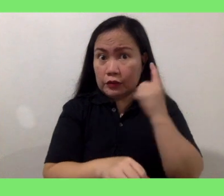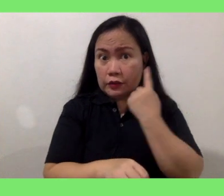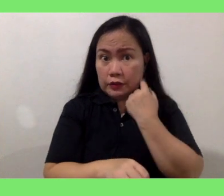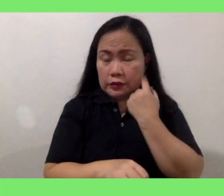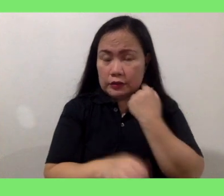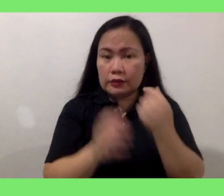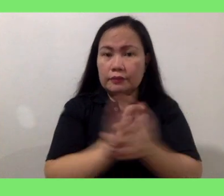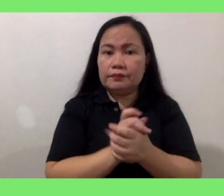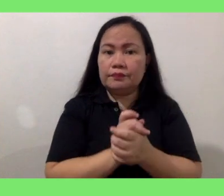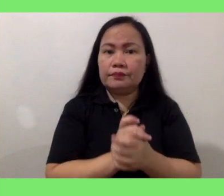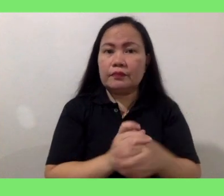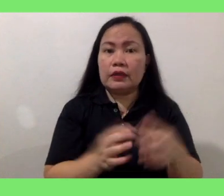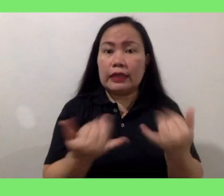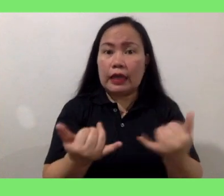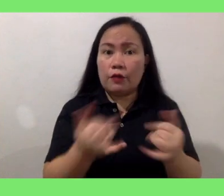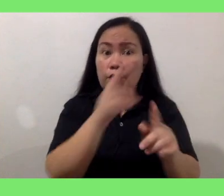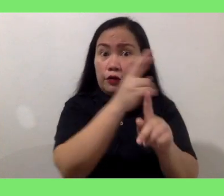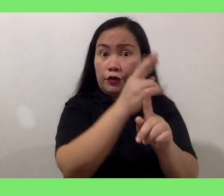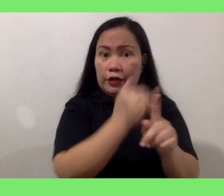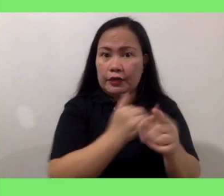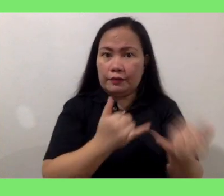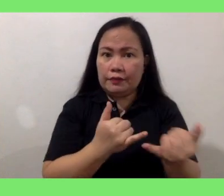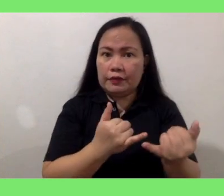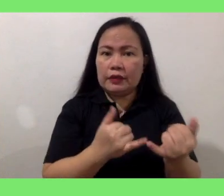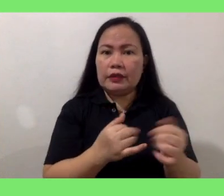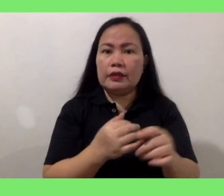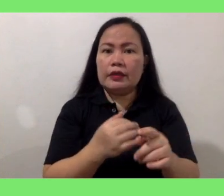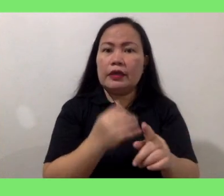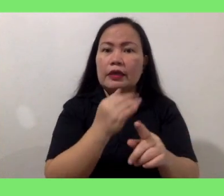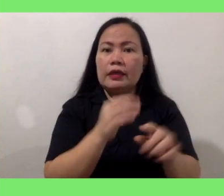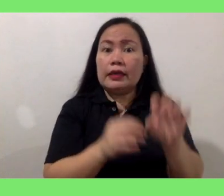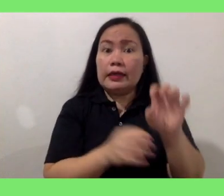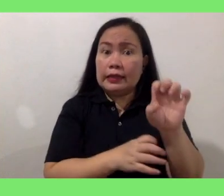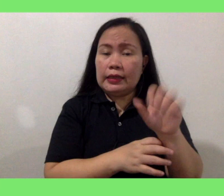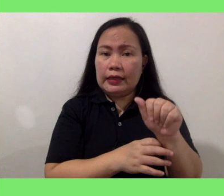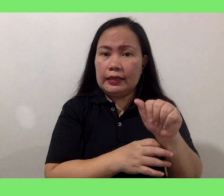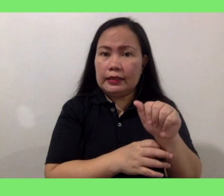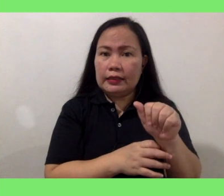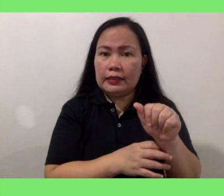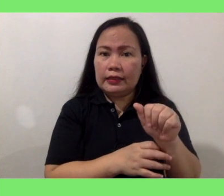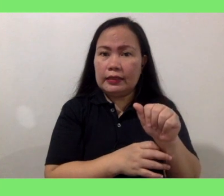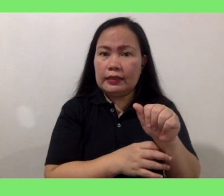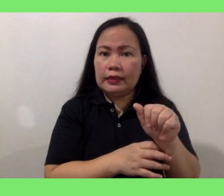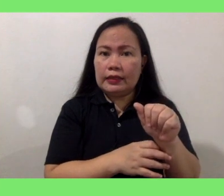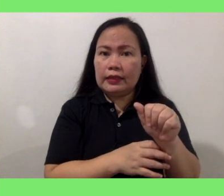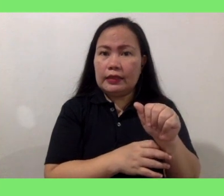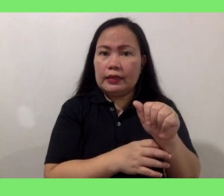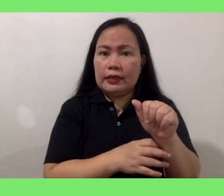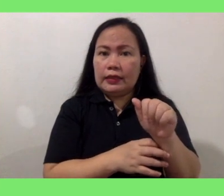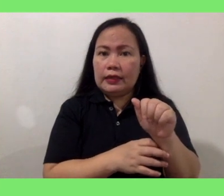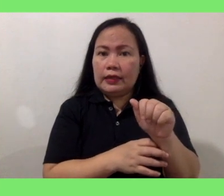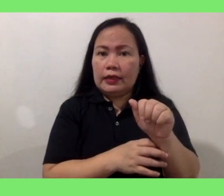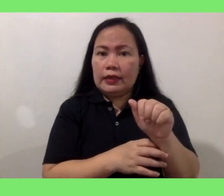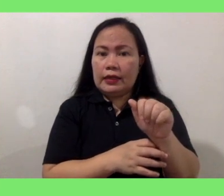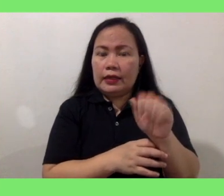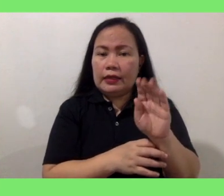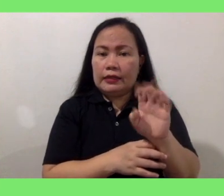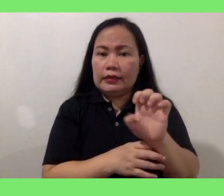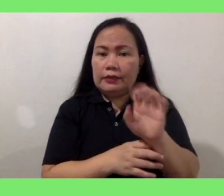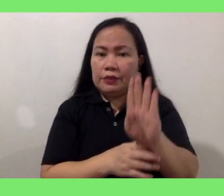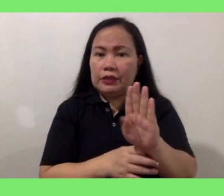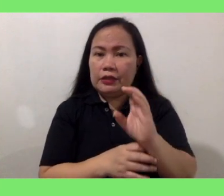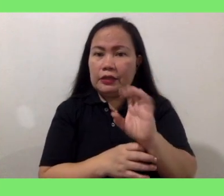rays, ang dami nating rays. So, we have ray EA, ray EB,